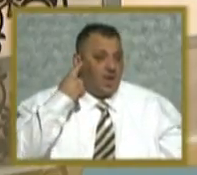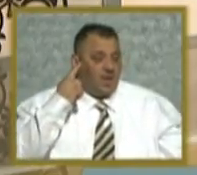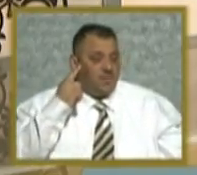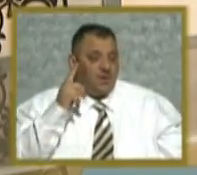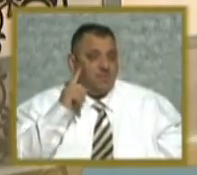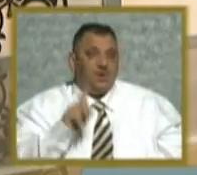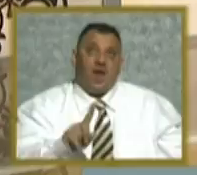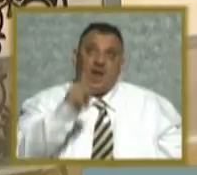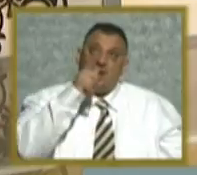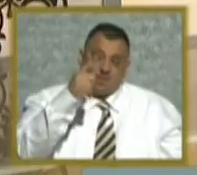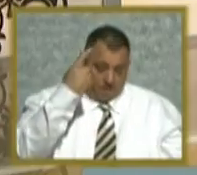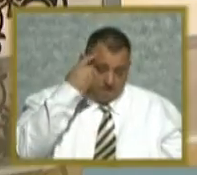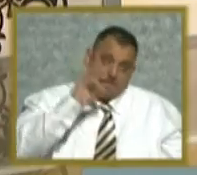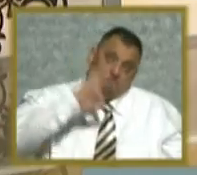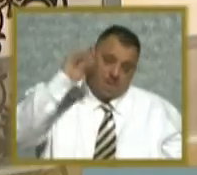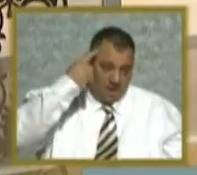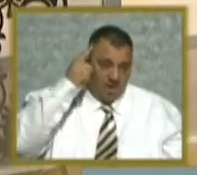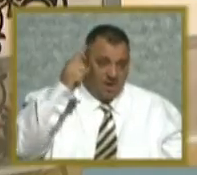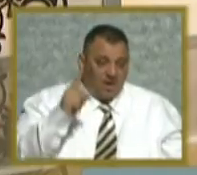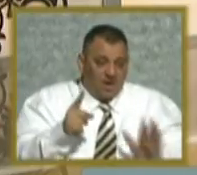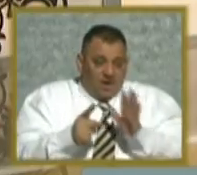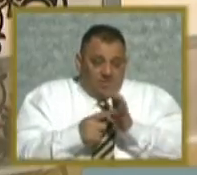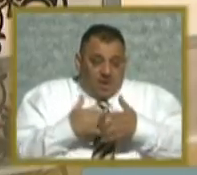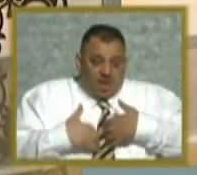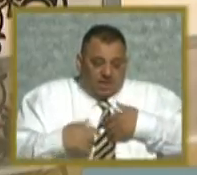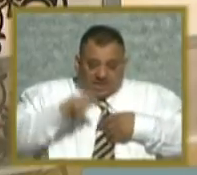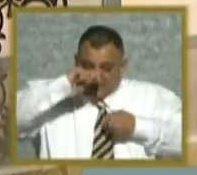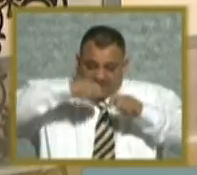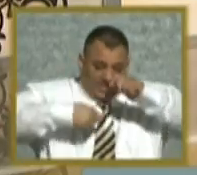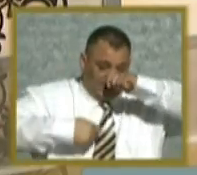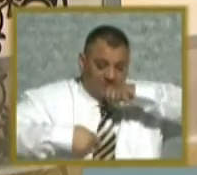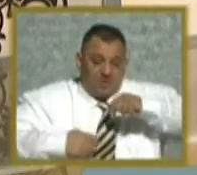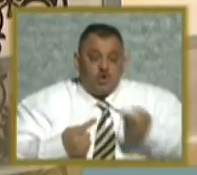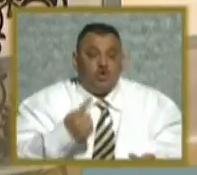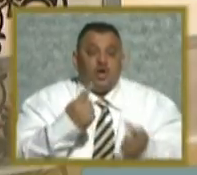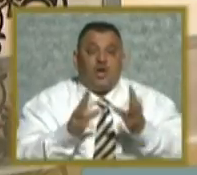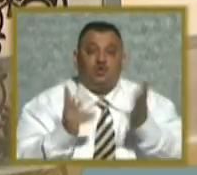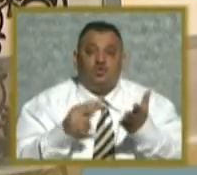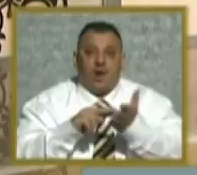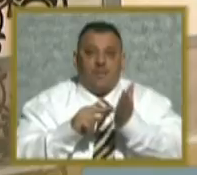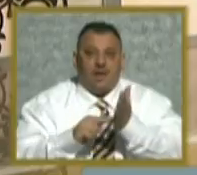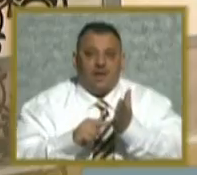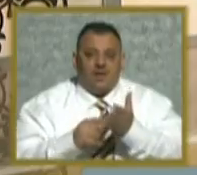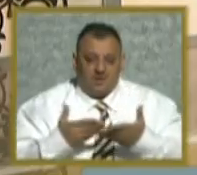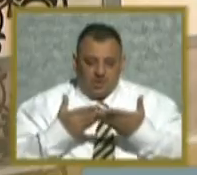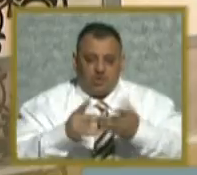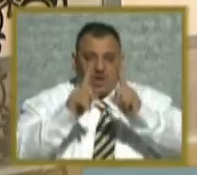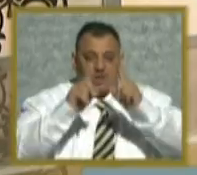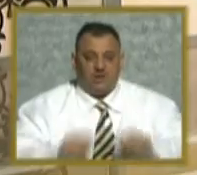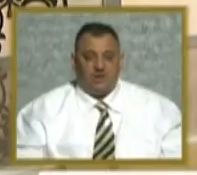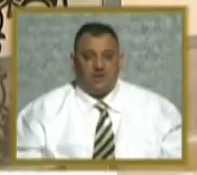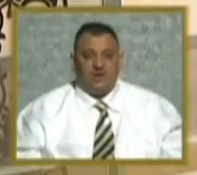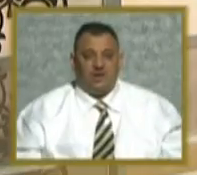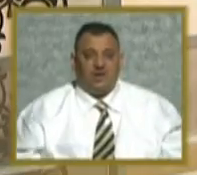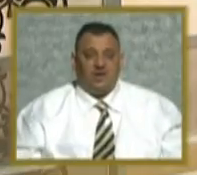هذا ربك، أنا عارف ما هو بربي، لكن كي وسواس لين أنا نبدأ نبطل في الصلاة نولي. طيب يا علي، طيب أبشر إن شاء الله.